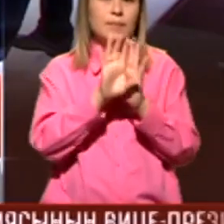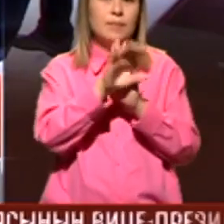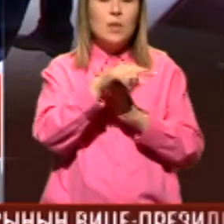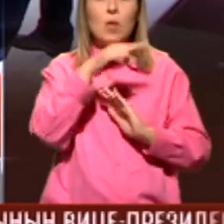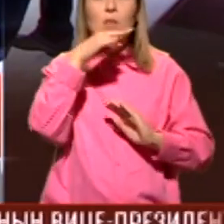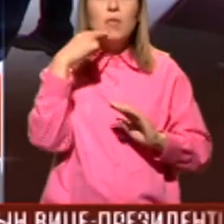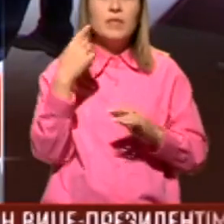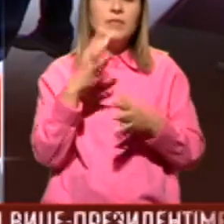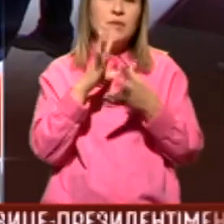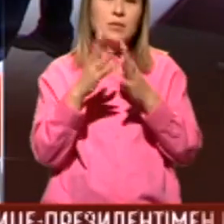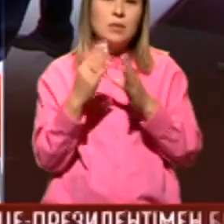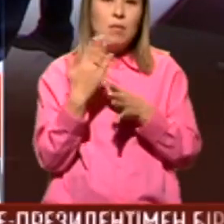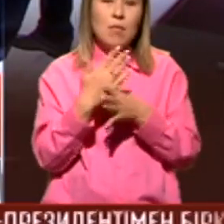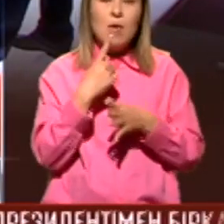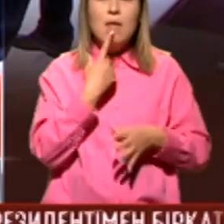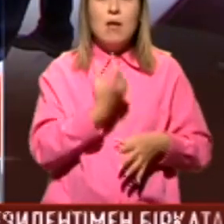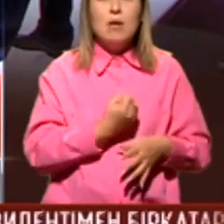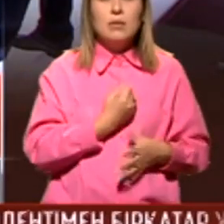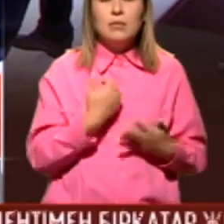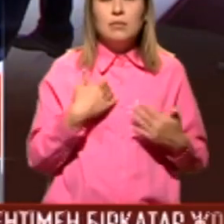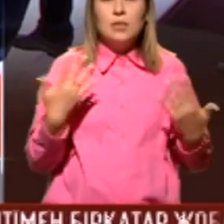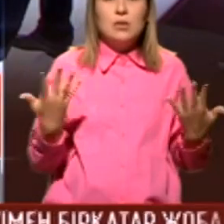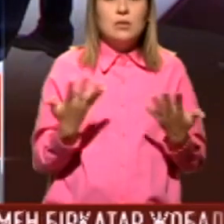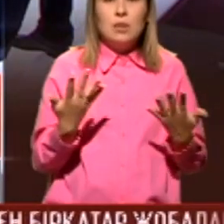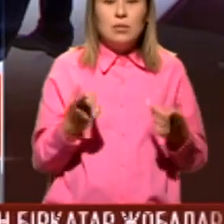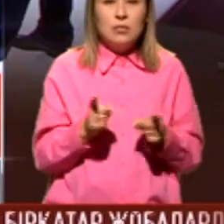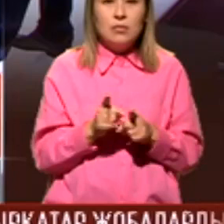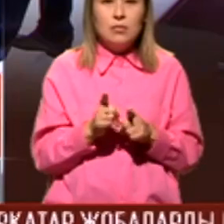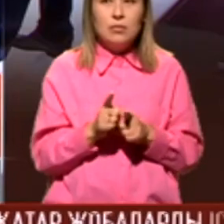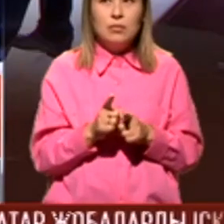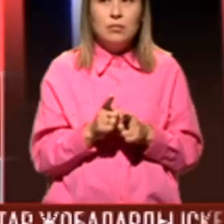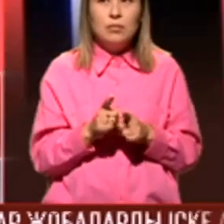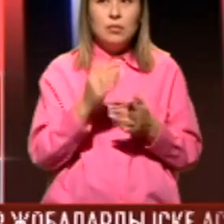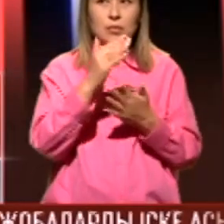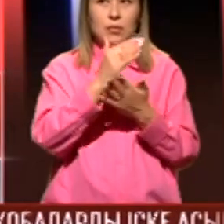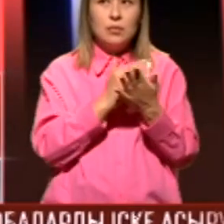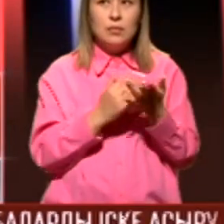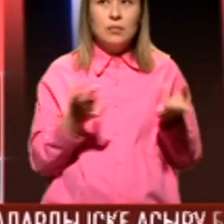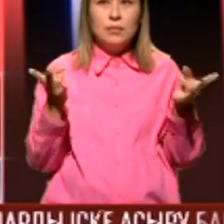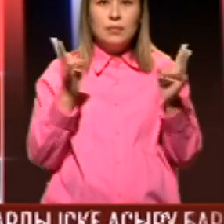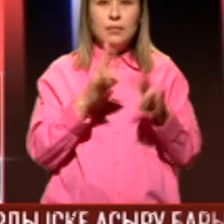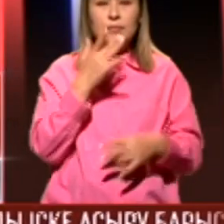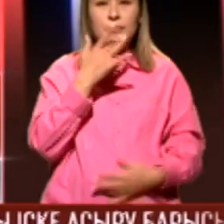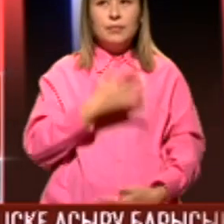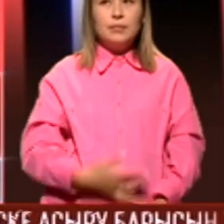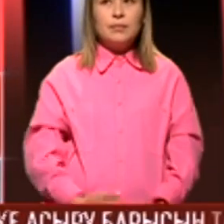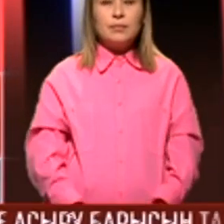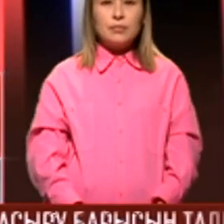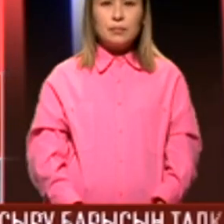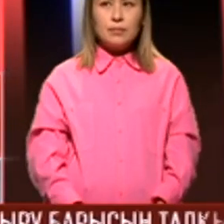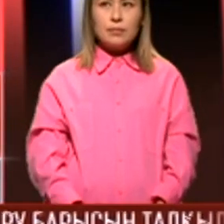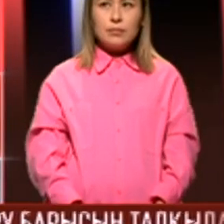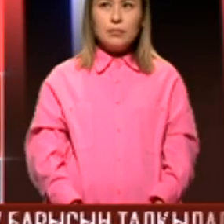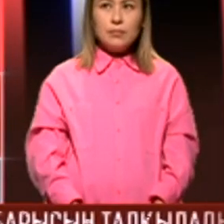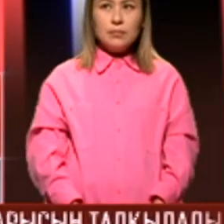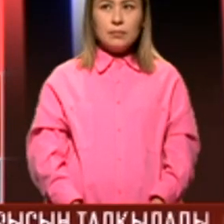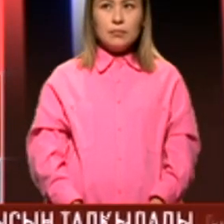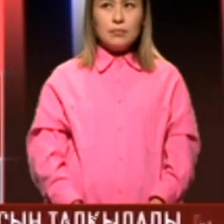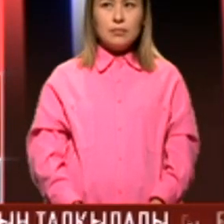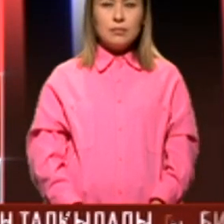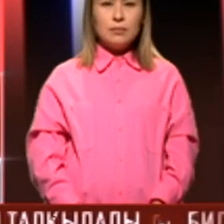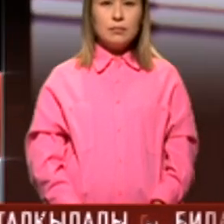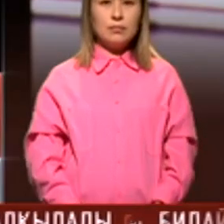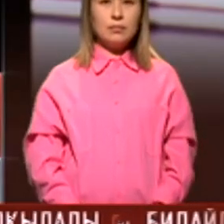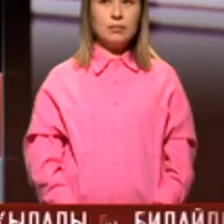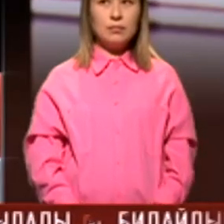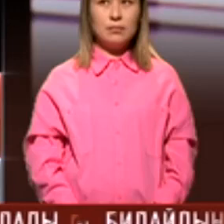беруін жалғастыруда. Біз қалайша осындай жағдайда көп векторлы саясатты сақтап қаламыз? Амангелдіңіз. Ал векторлық емес қой енді.